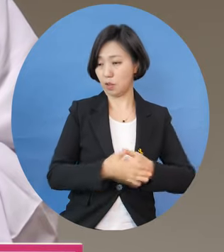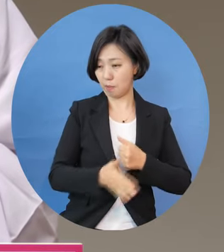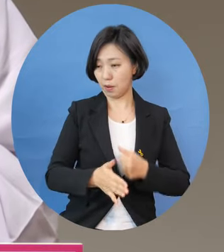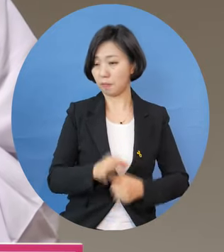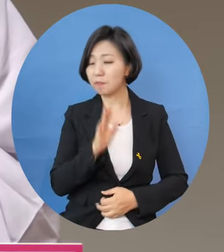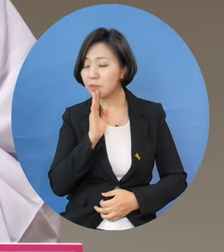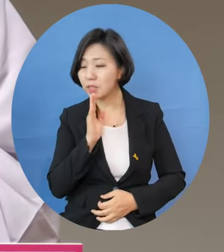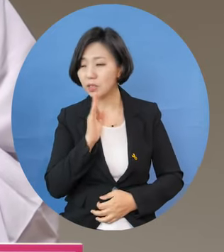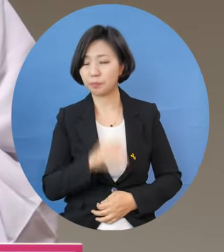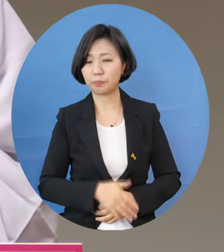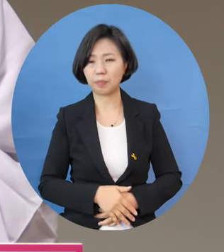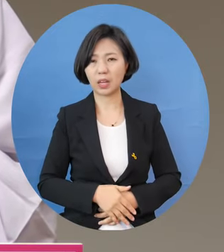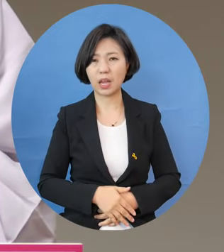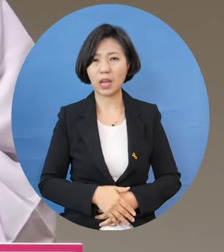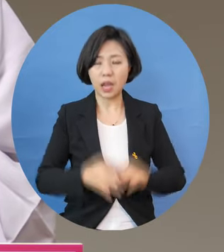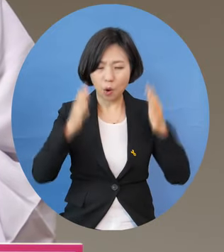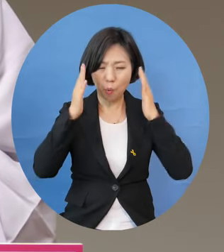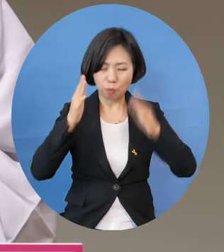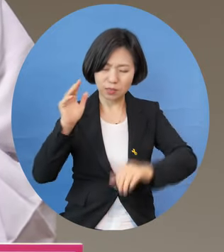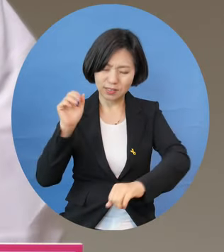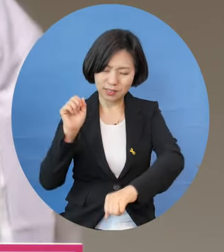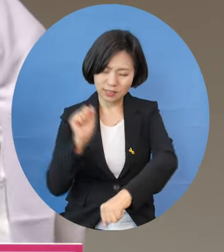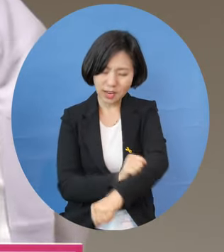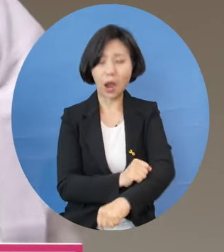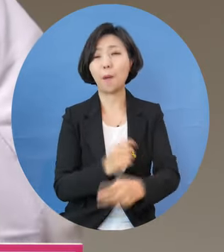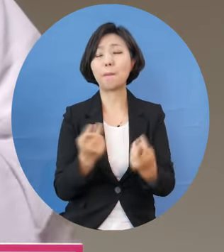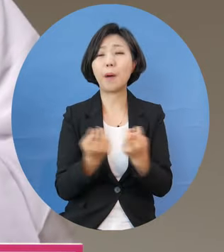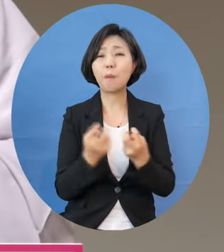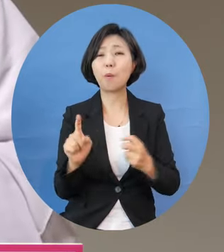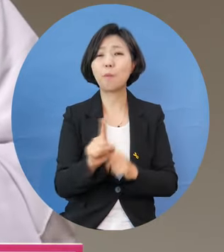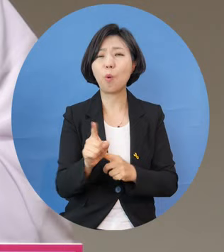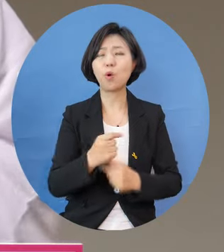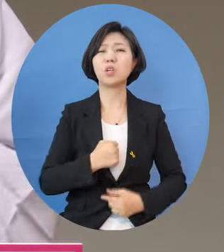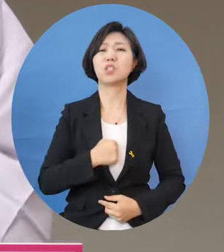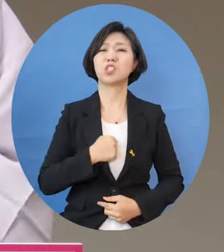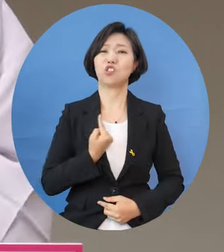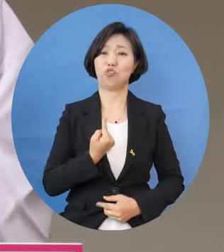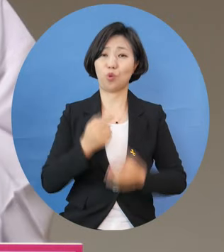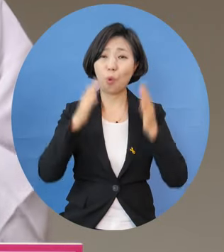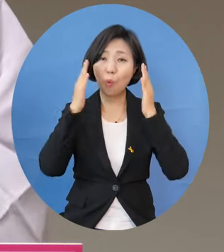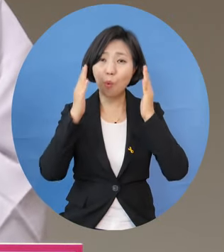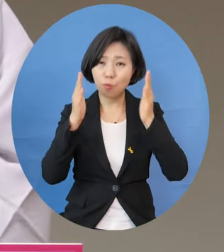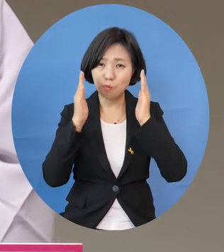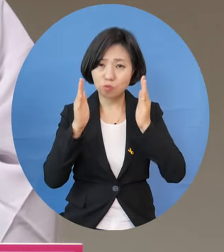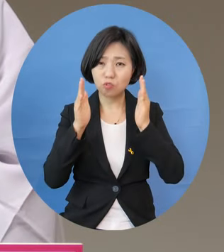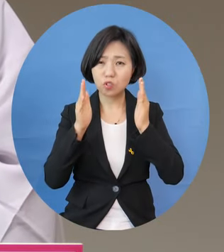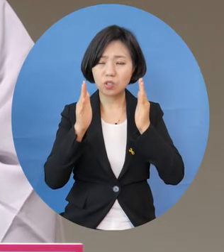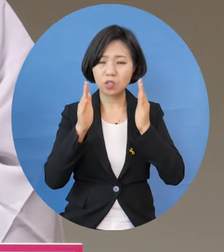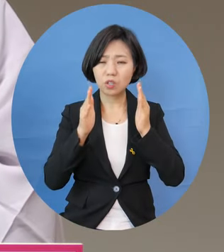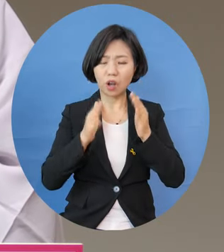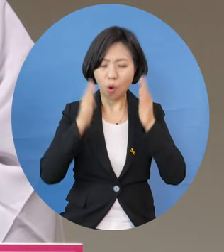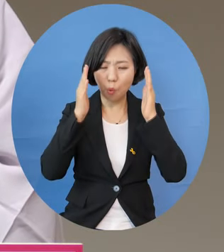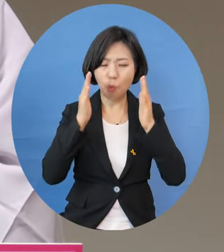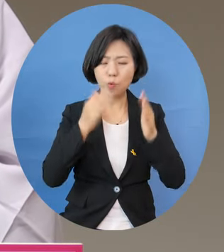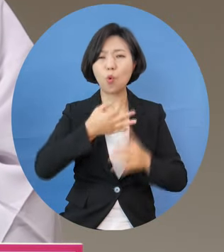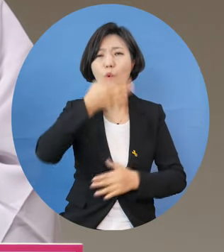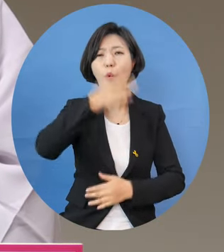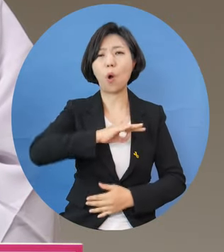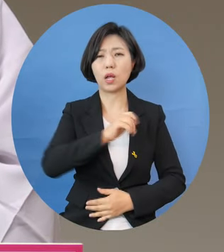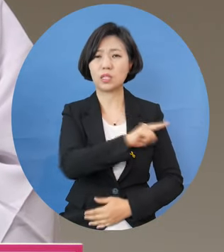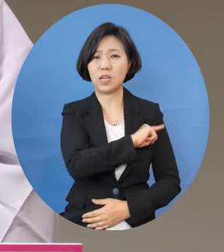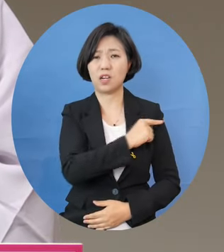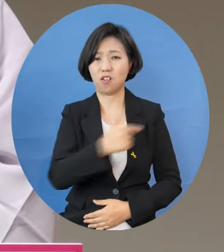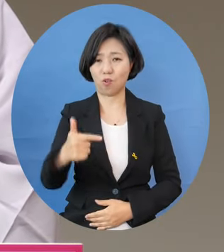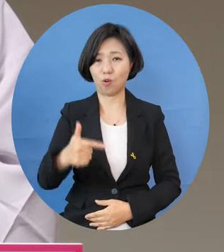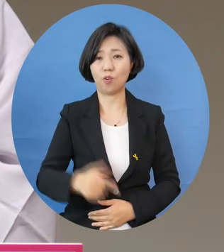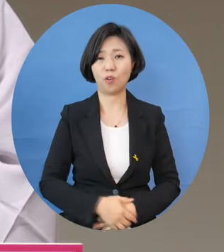가장 오르는 것은 자발성이에요. 자기가 자발적으로 공부할 때 학습 효과가 가장 높아요.